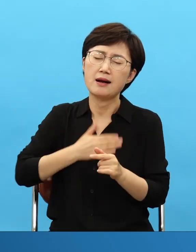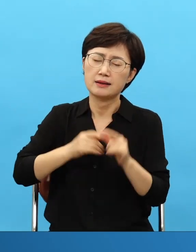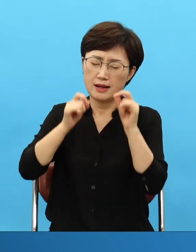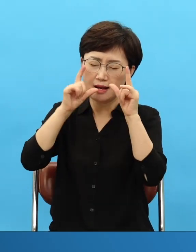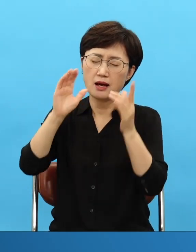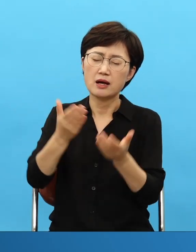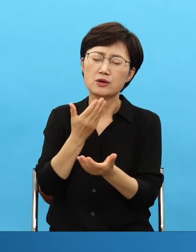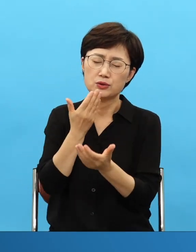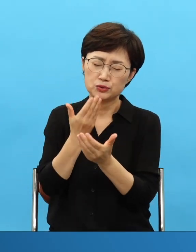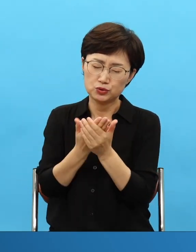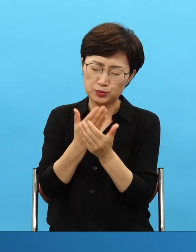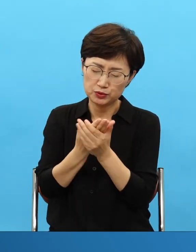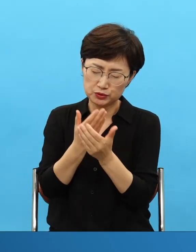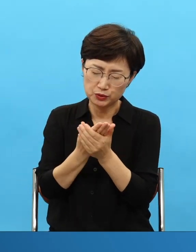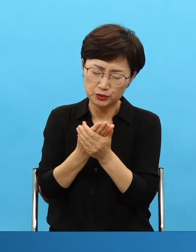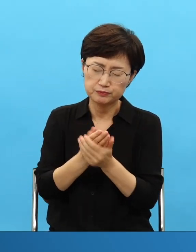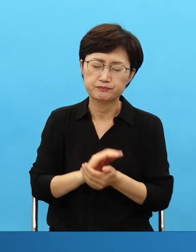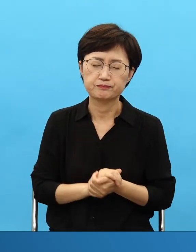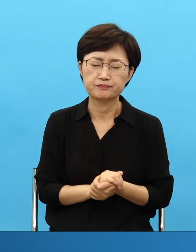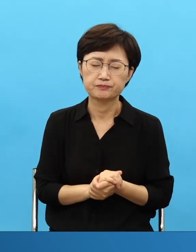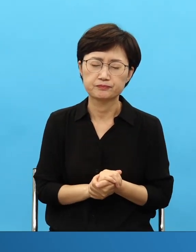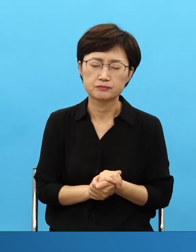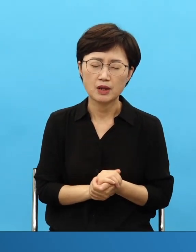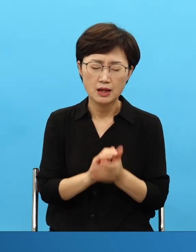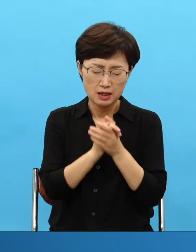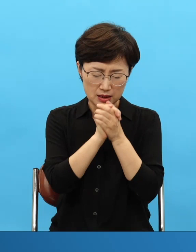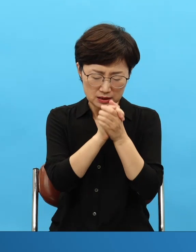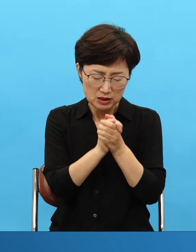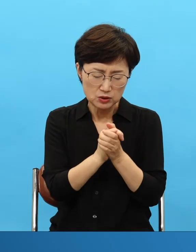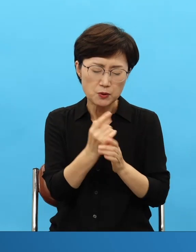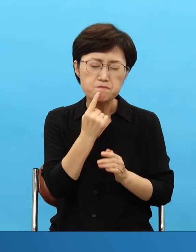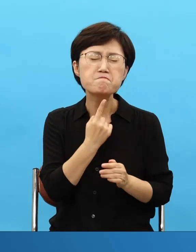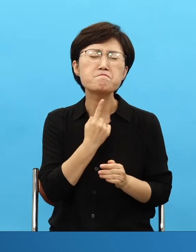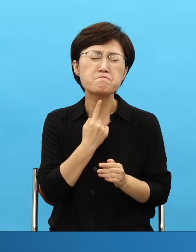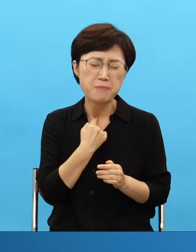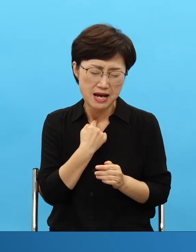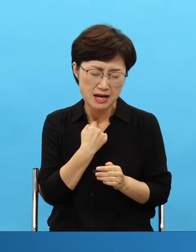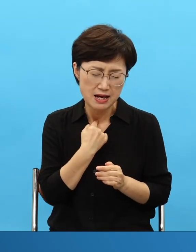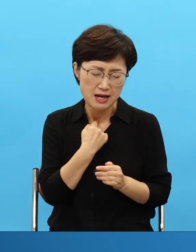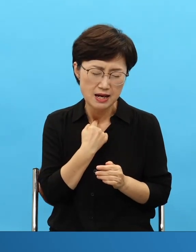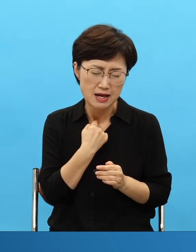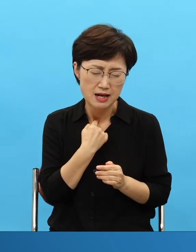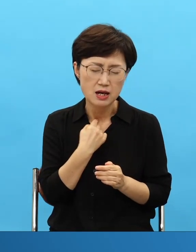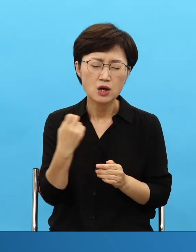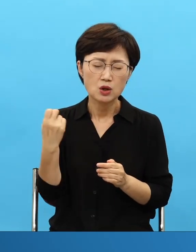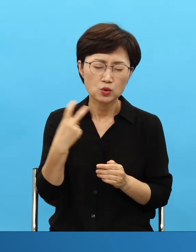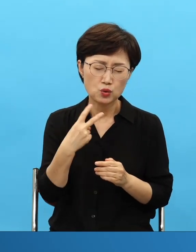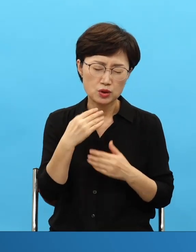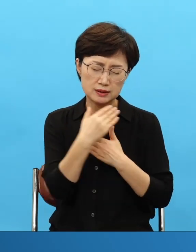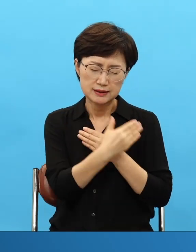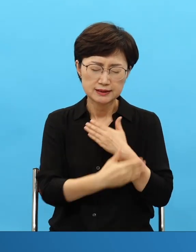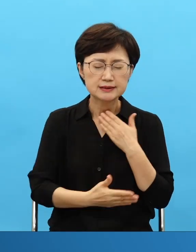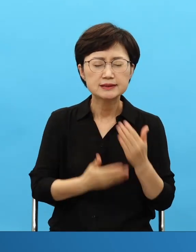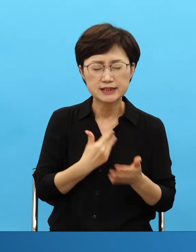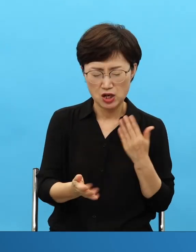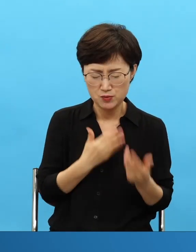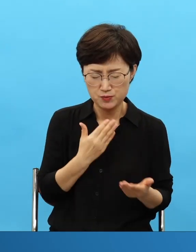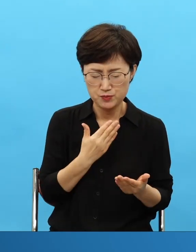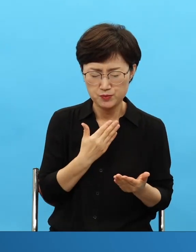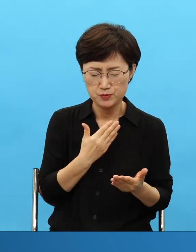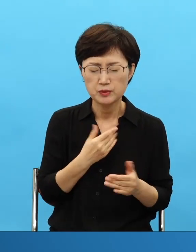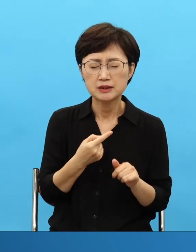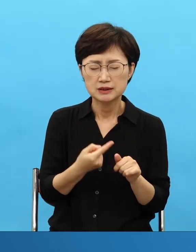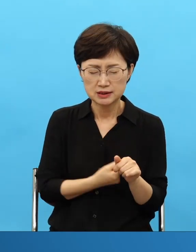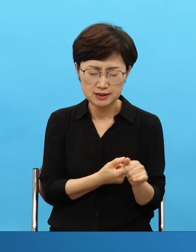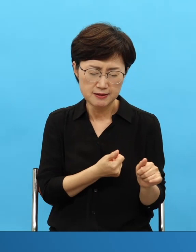intention in giving us all of these things through your word. 기도의 맛을 본 자로 체험이 있는 자로 결국 이기는 자가